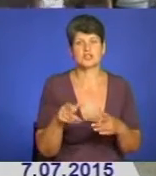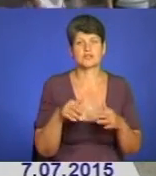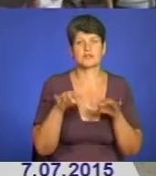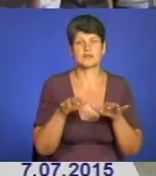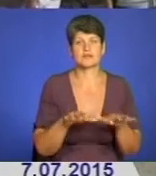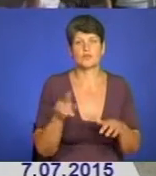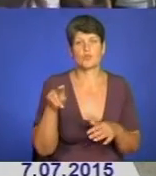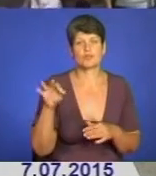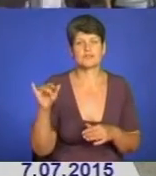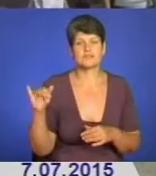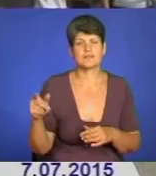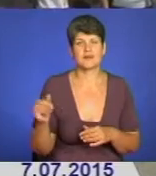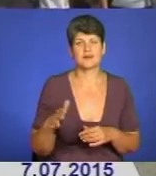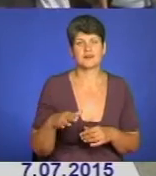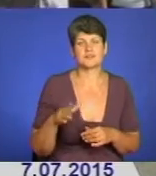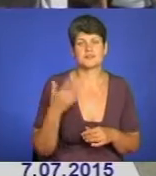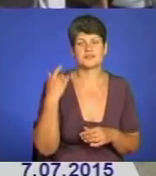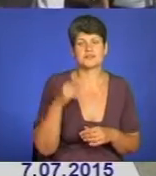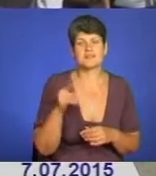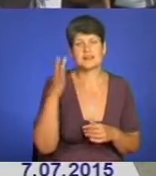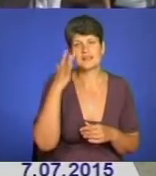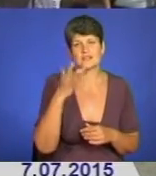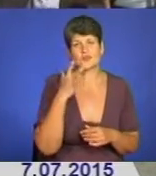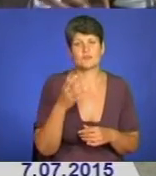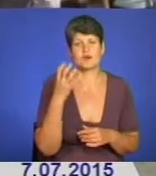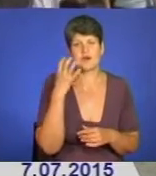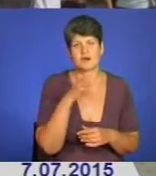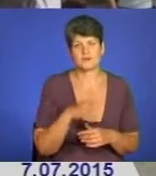по сіпакам влітку так гаряче.